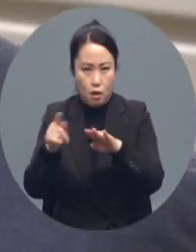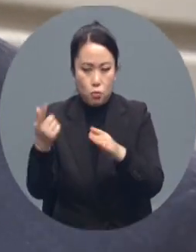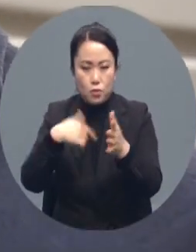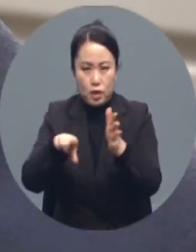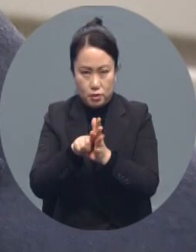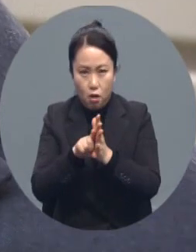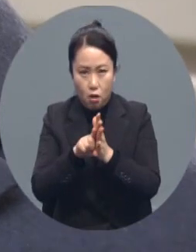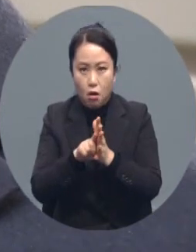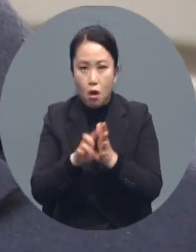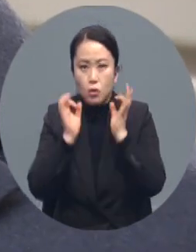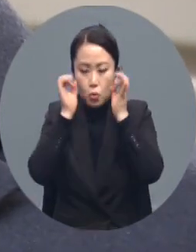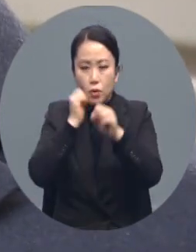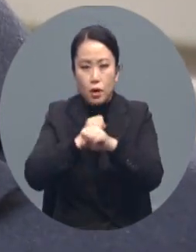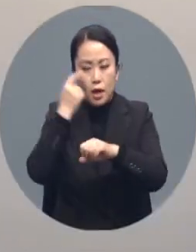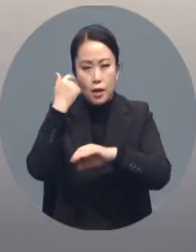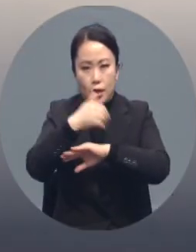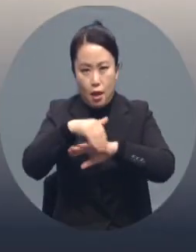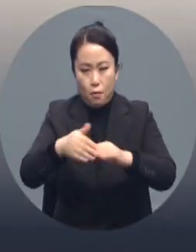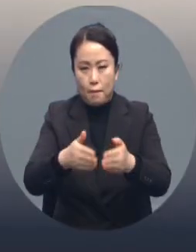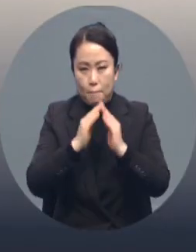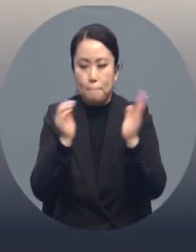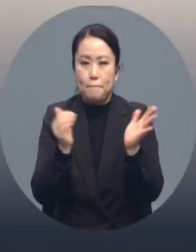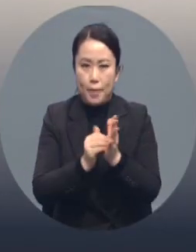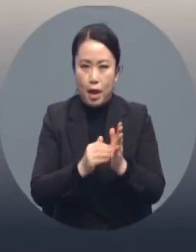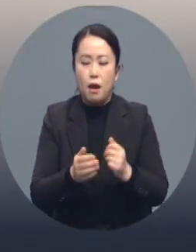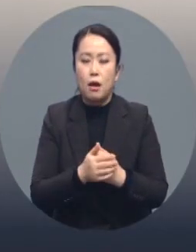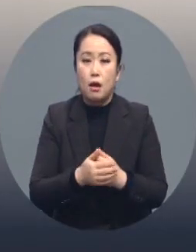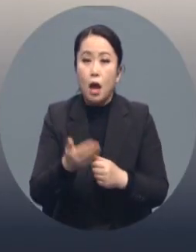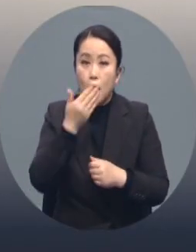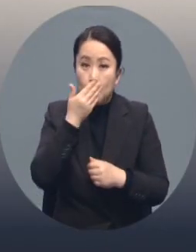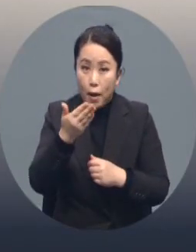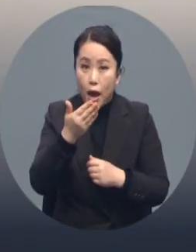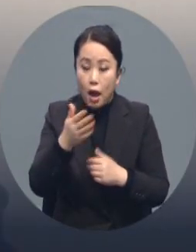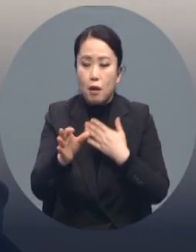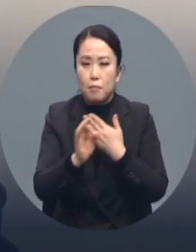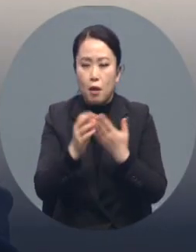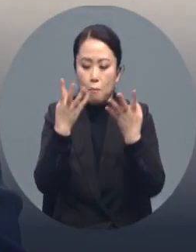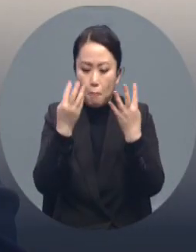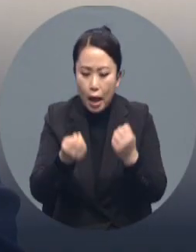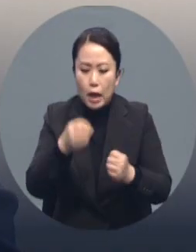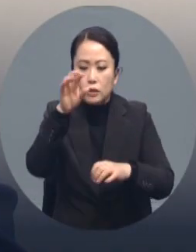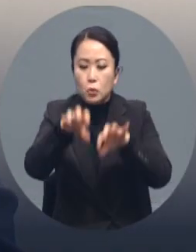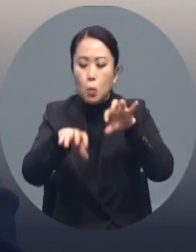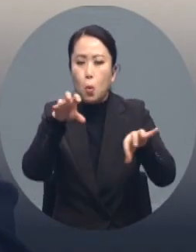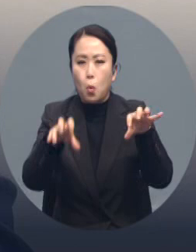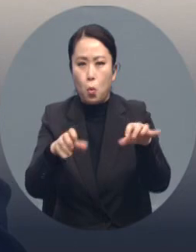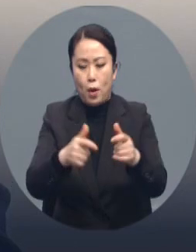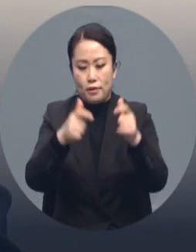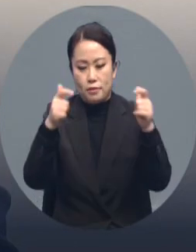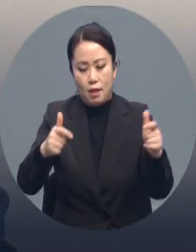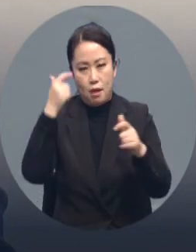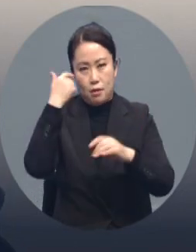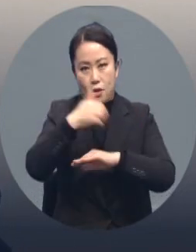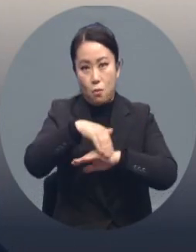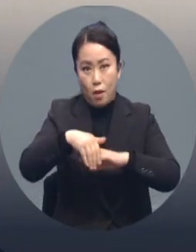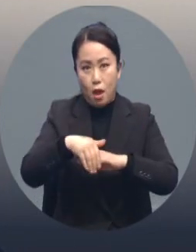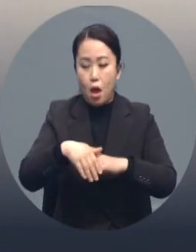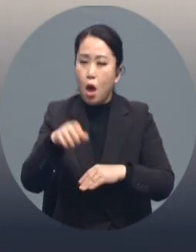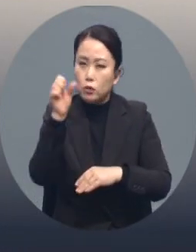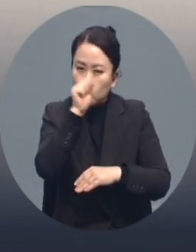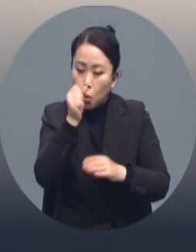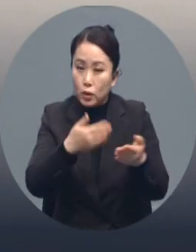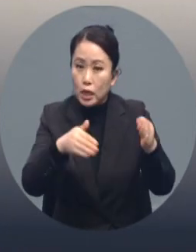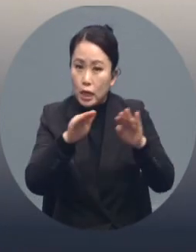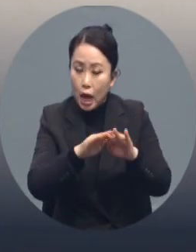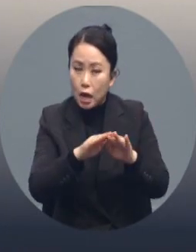있습니다. 가능하면은 많은 대상 기관을 확대하려고 합니다. 서로 좋은 기관, 뭐 좋은 기관이라기보다 직원